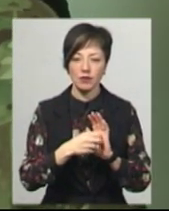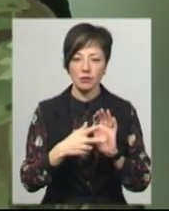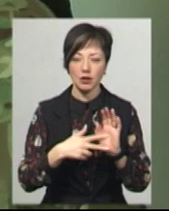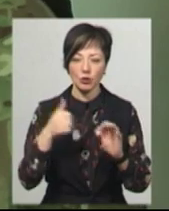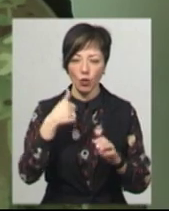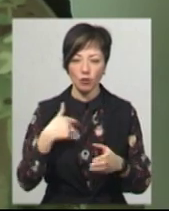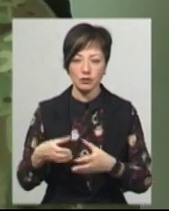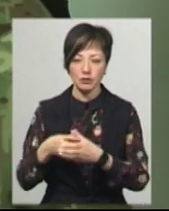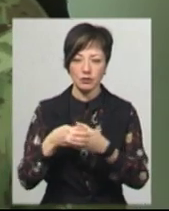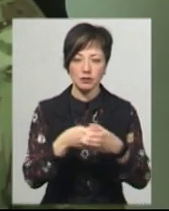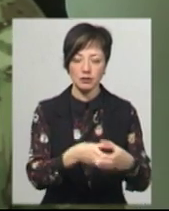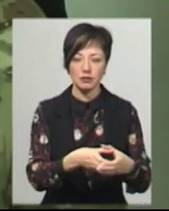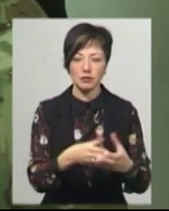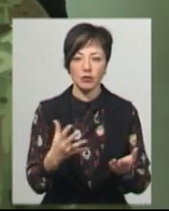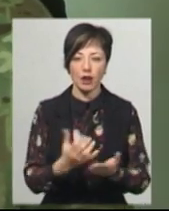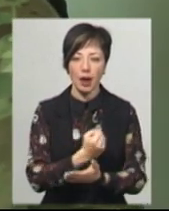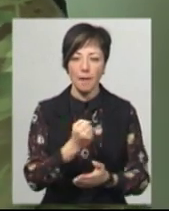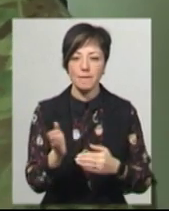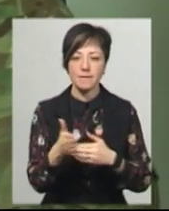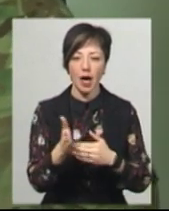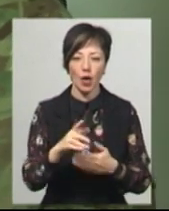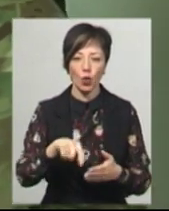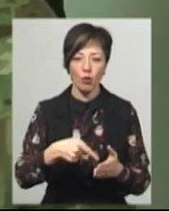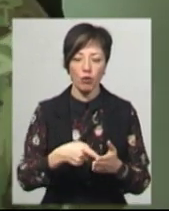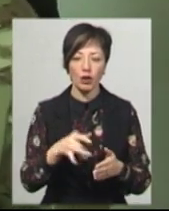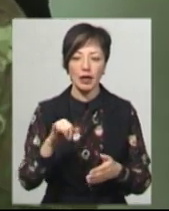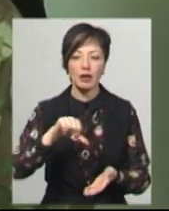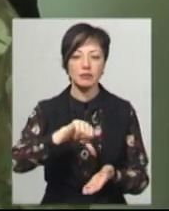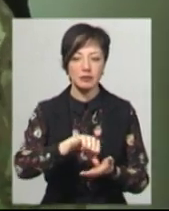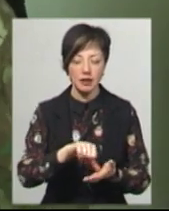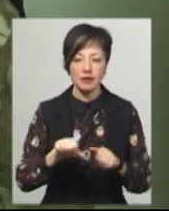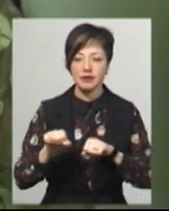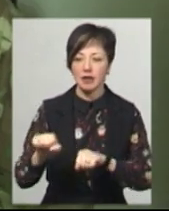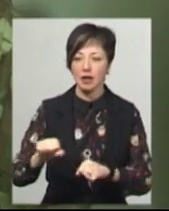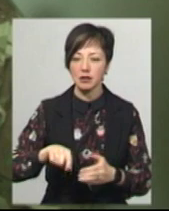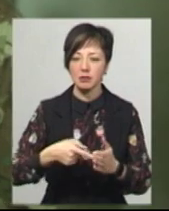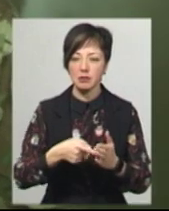ми приїхали, виходить, в Маріуполь і брали участь в захисті міста